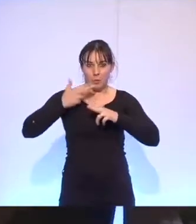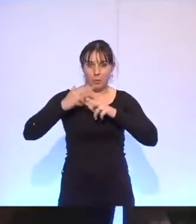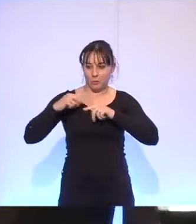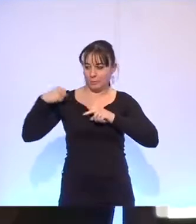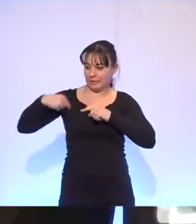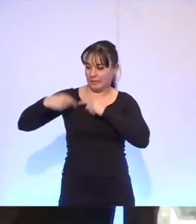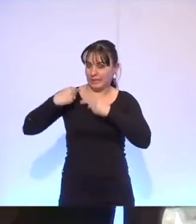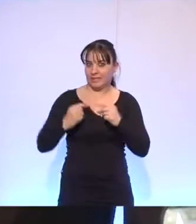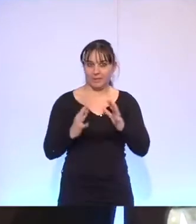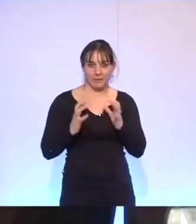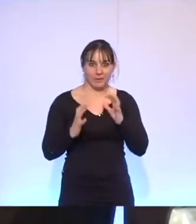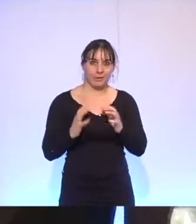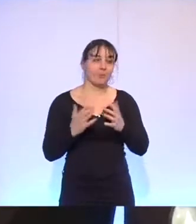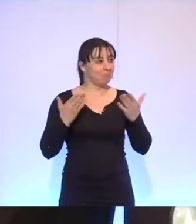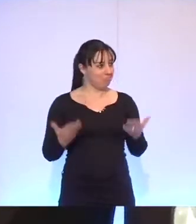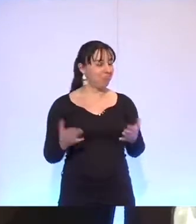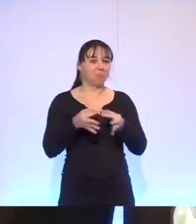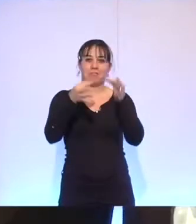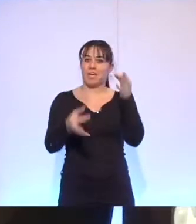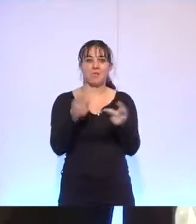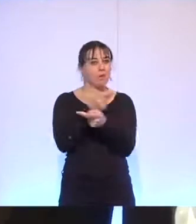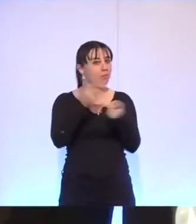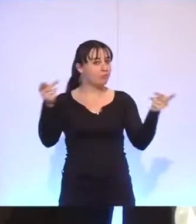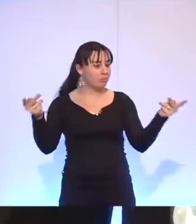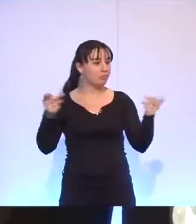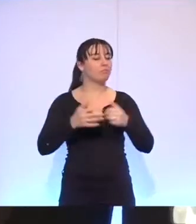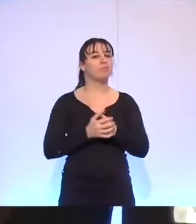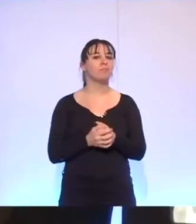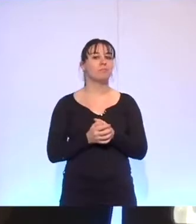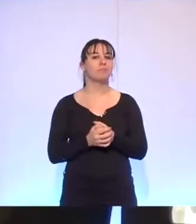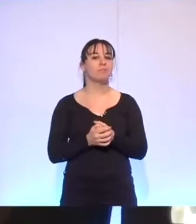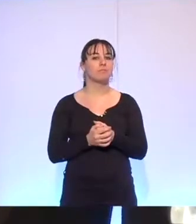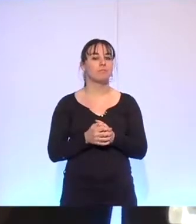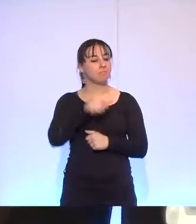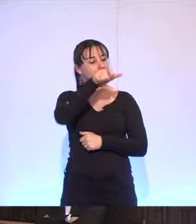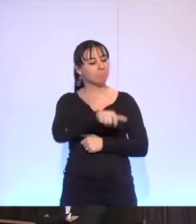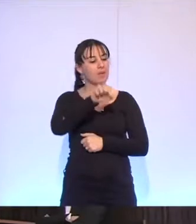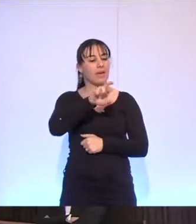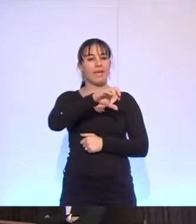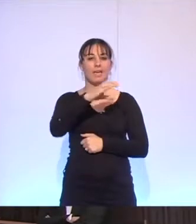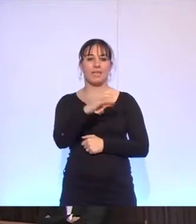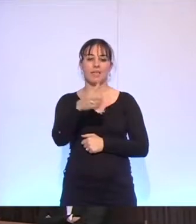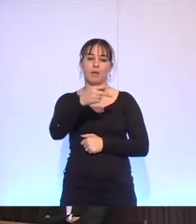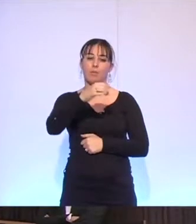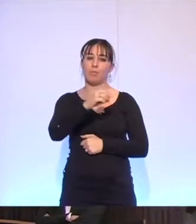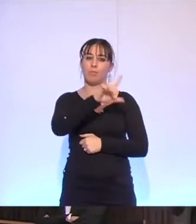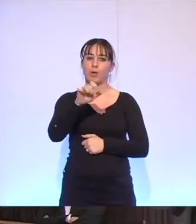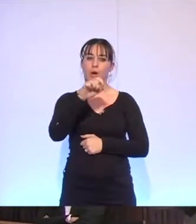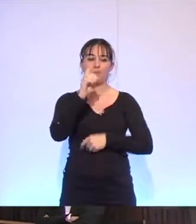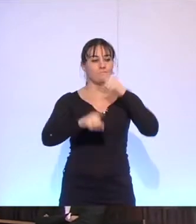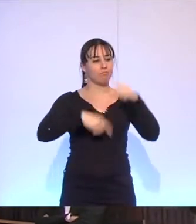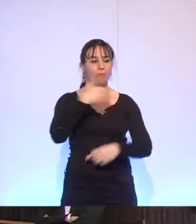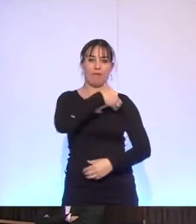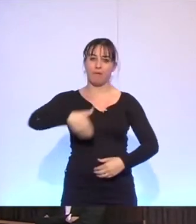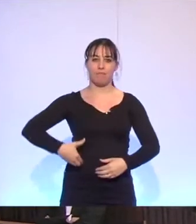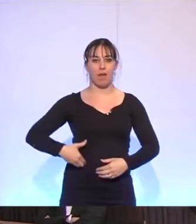très tendu, j'annonce les résultats. Donc Éric Piolle devient maire avec 50